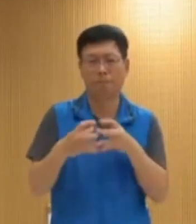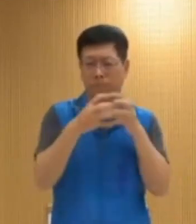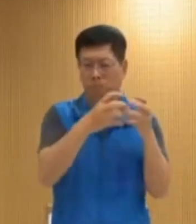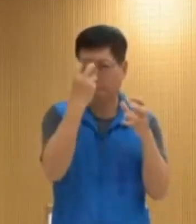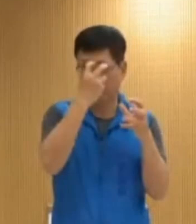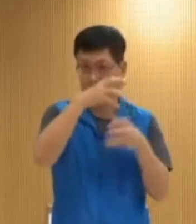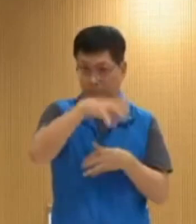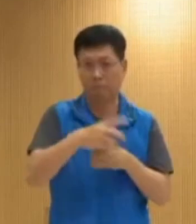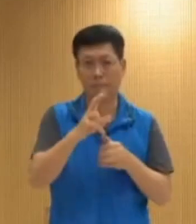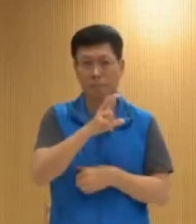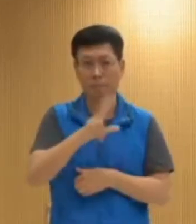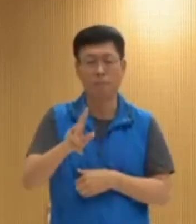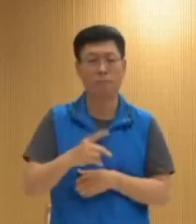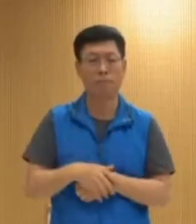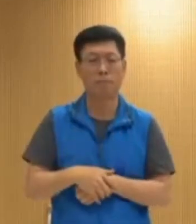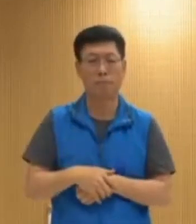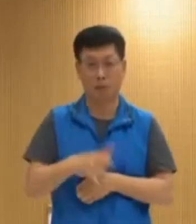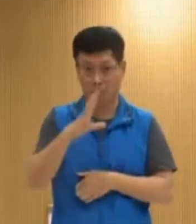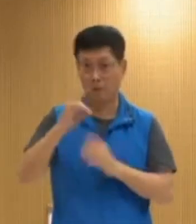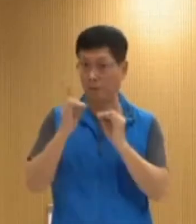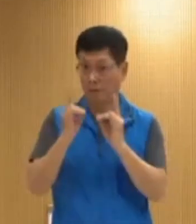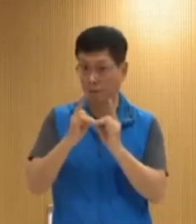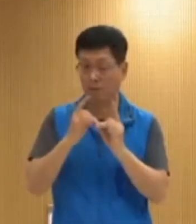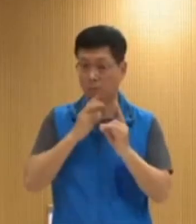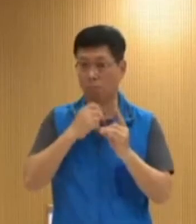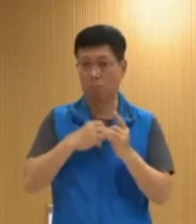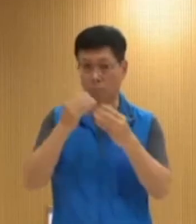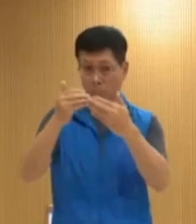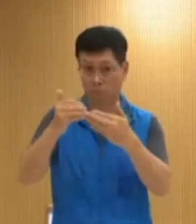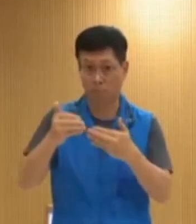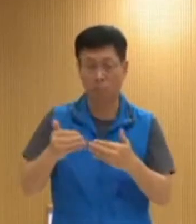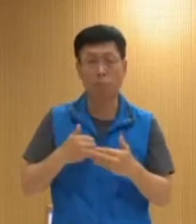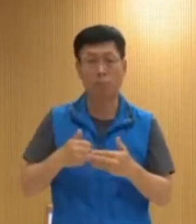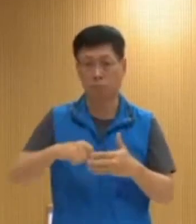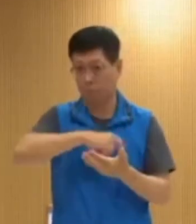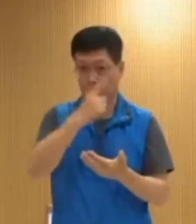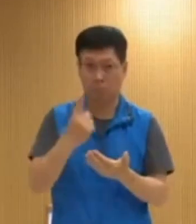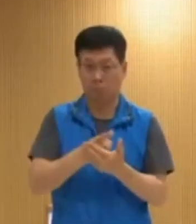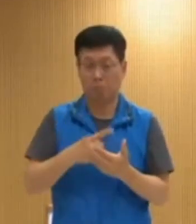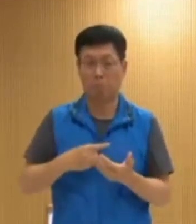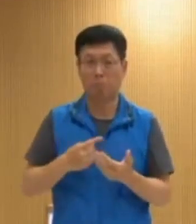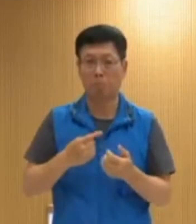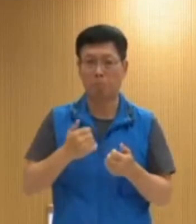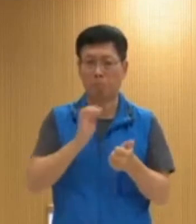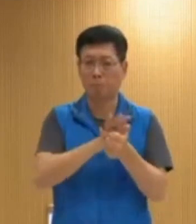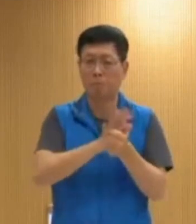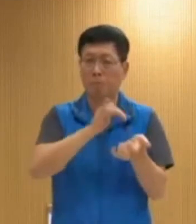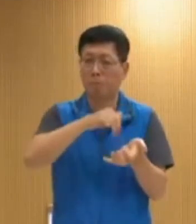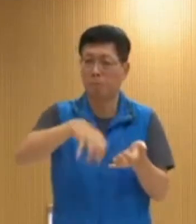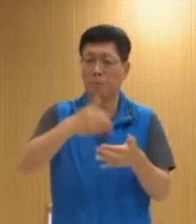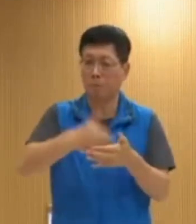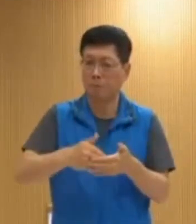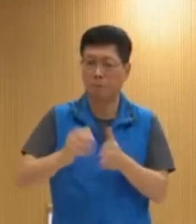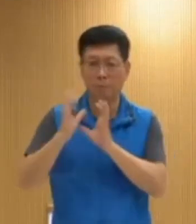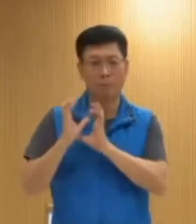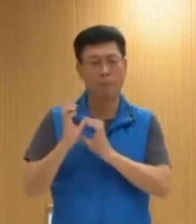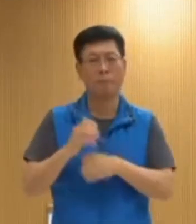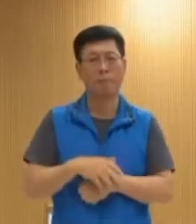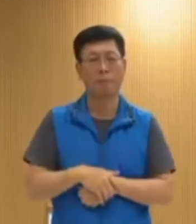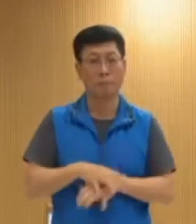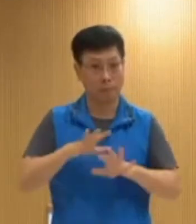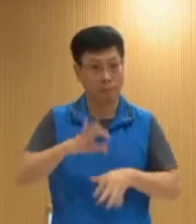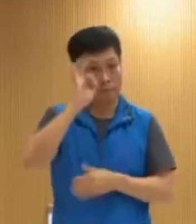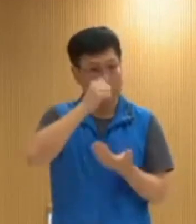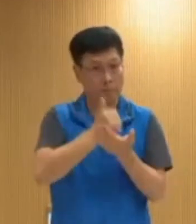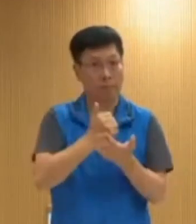来应应，调整病床，减少医院的压力。所以我们今天特别找了一